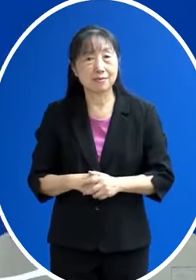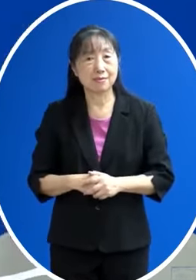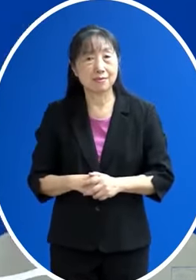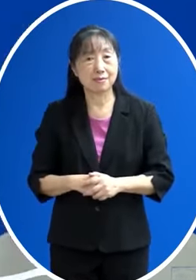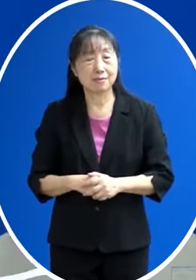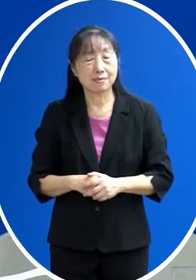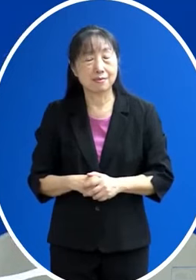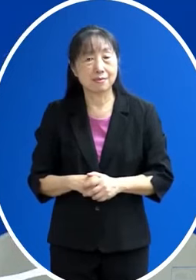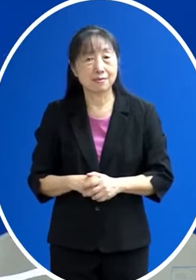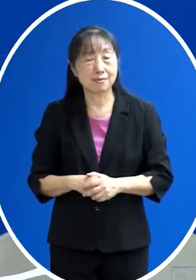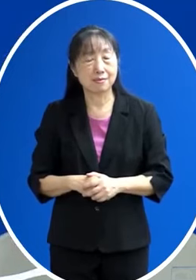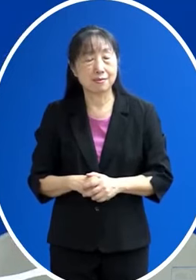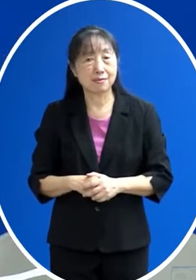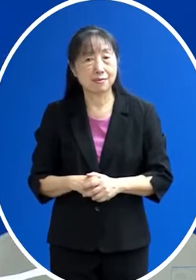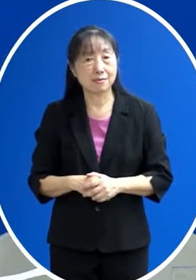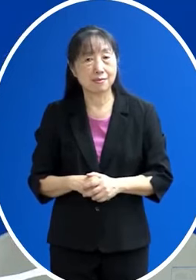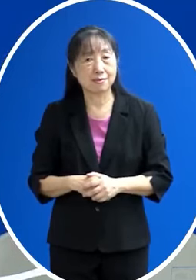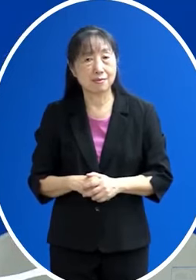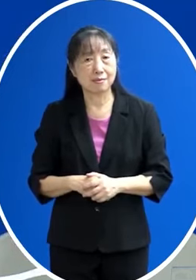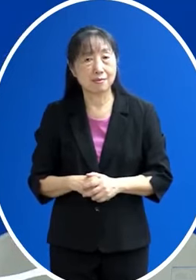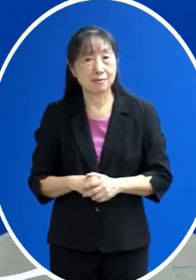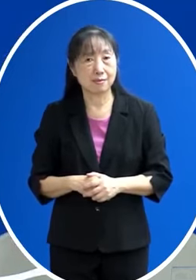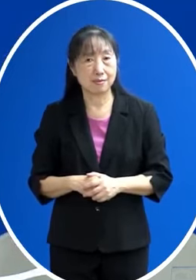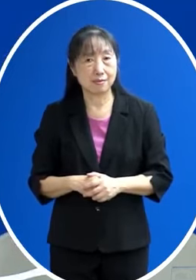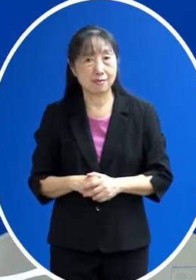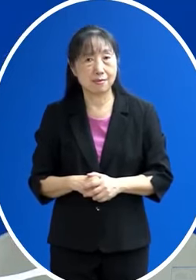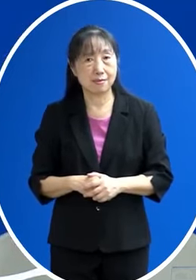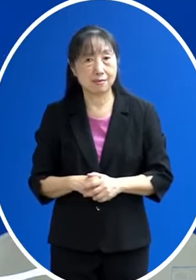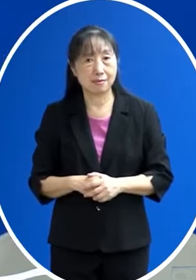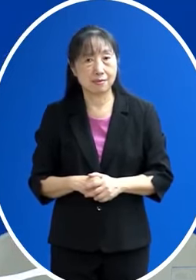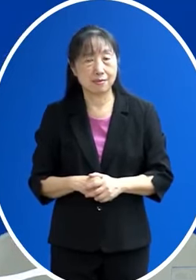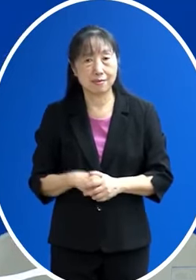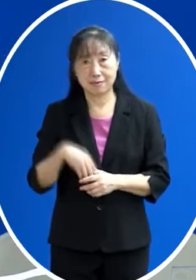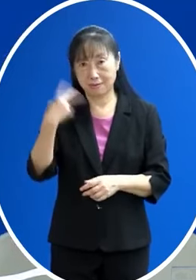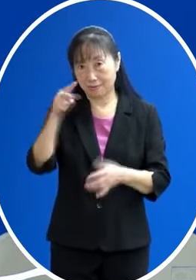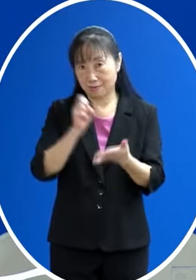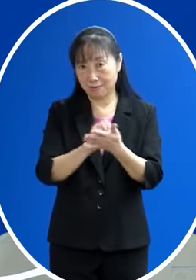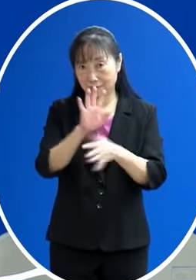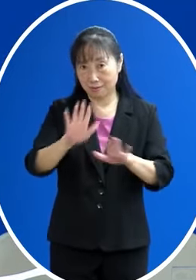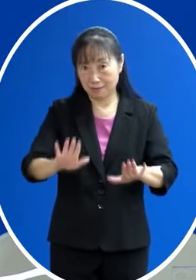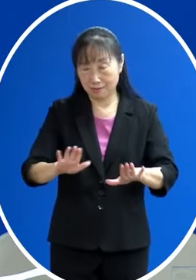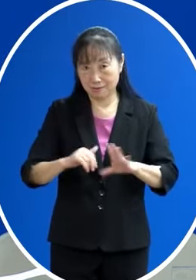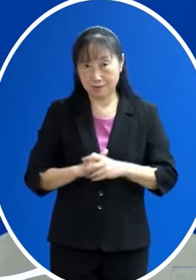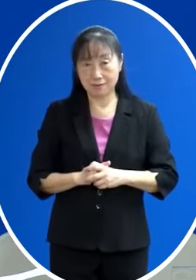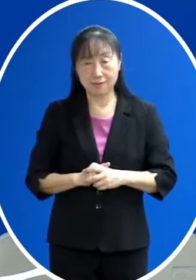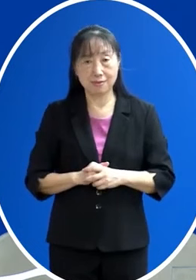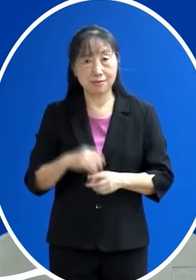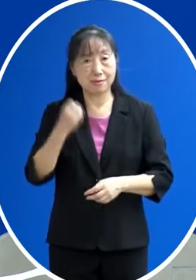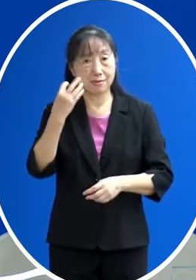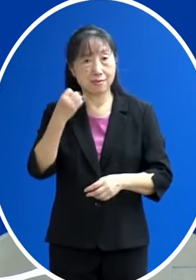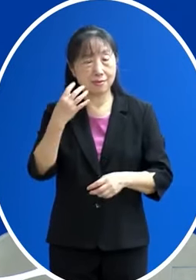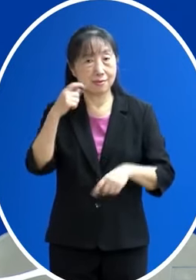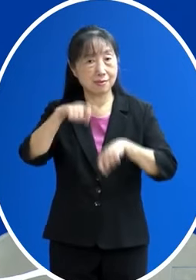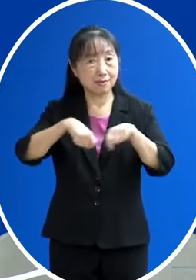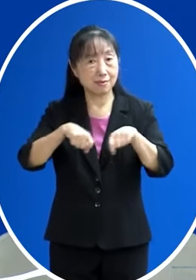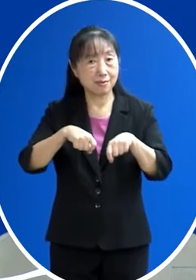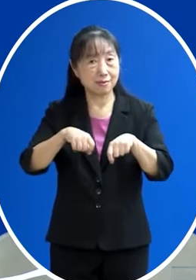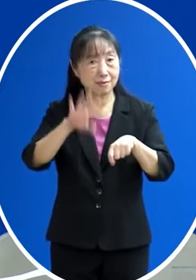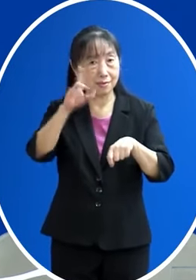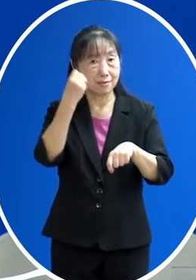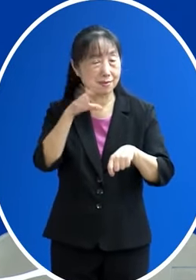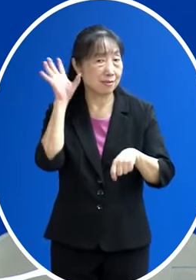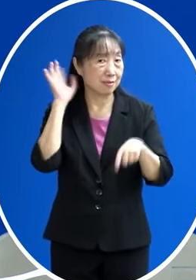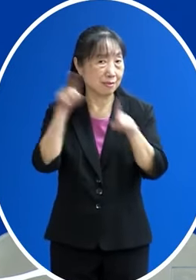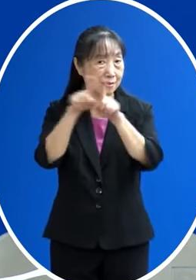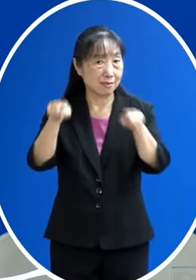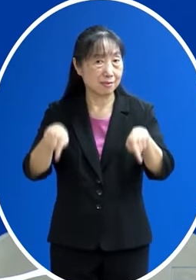年大型室外活动是近期疫情变化另行研议，室内仍维持全面戴口罩，但只要符